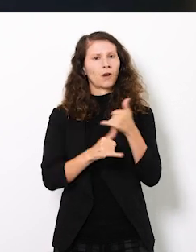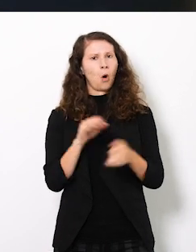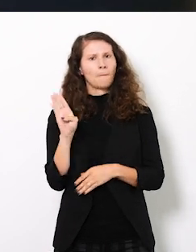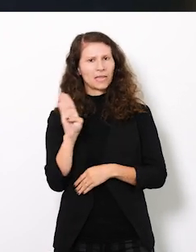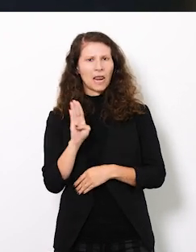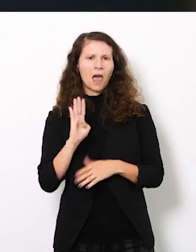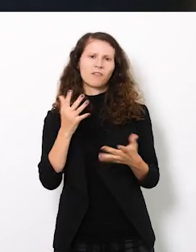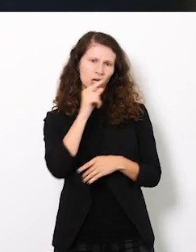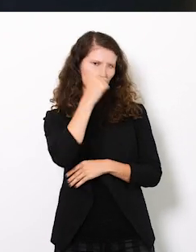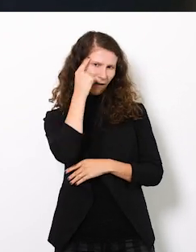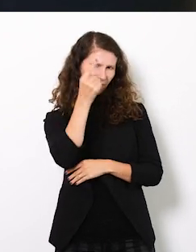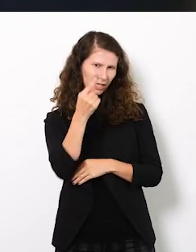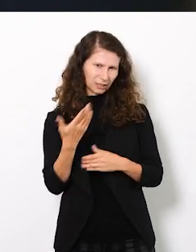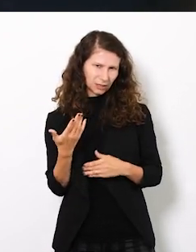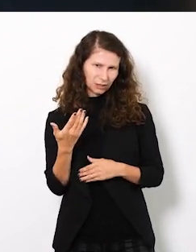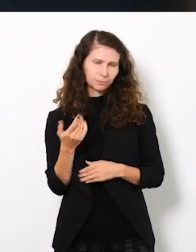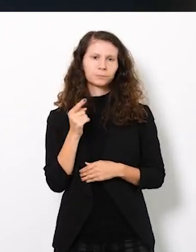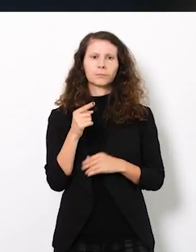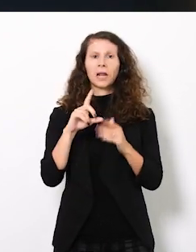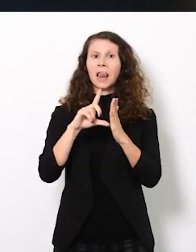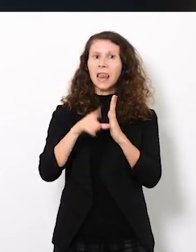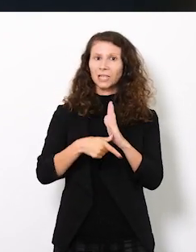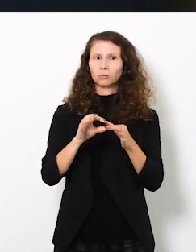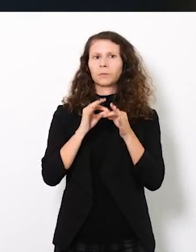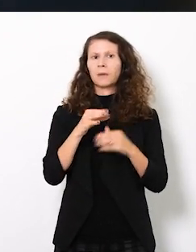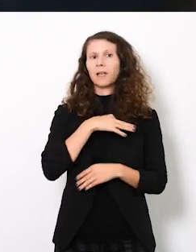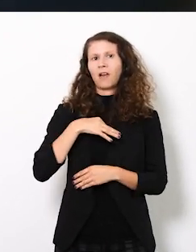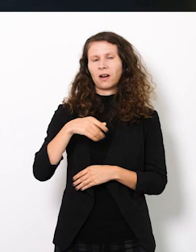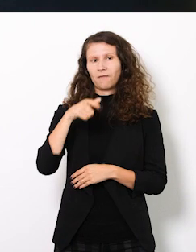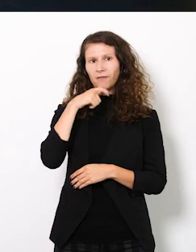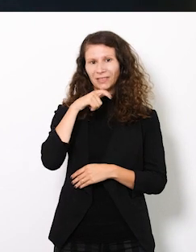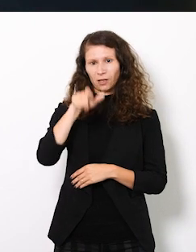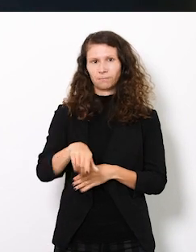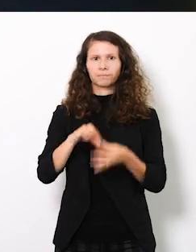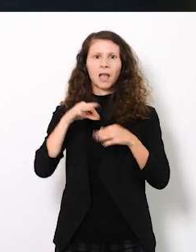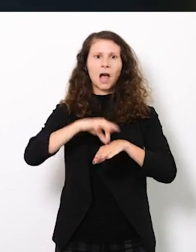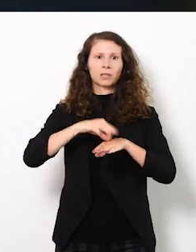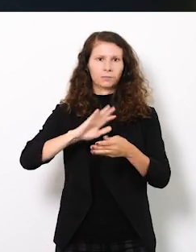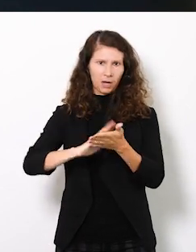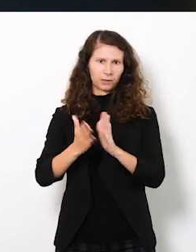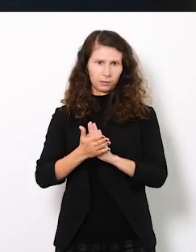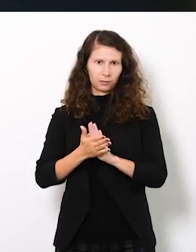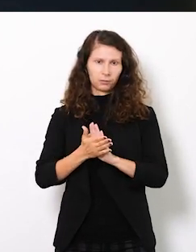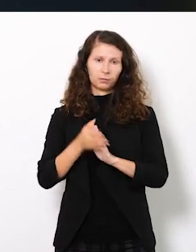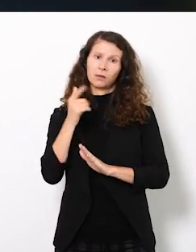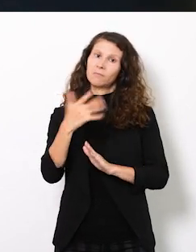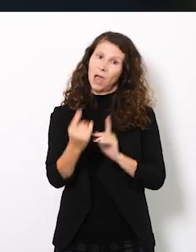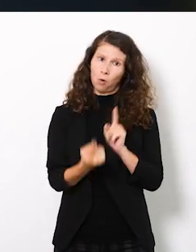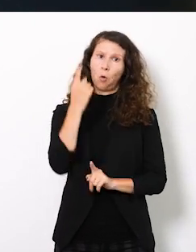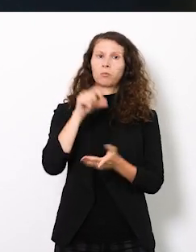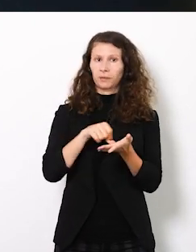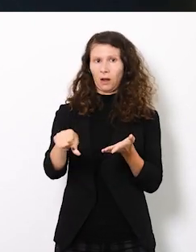gewiss, die Leistungen eines Privatversicherten in der Arztpraxis werden höher